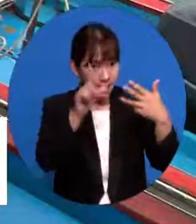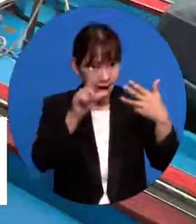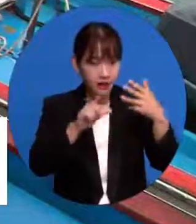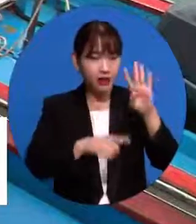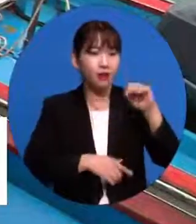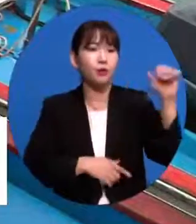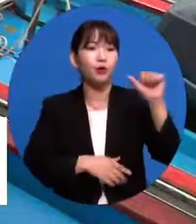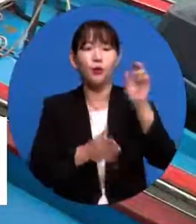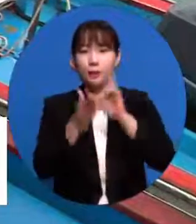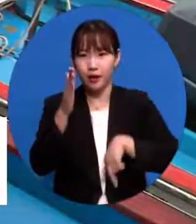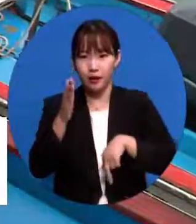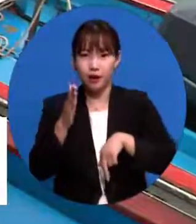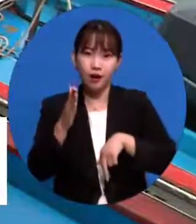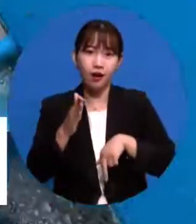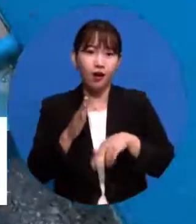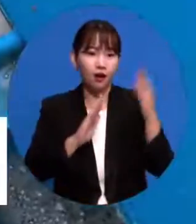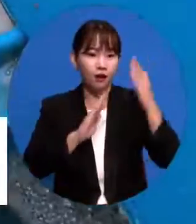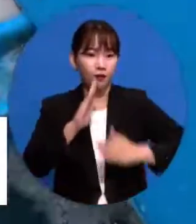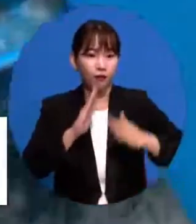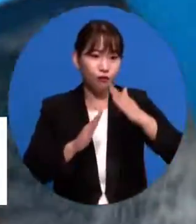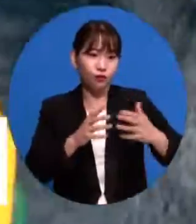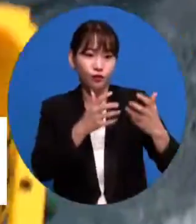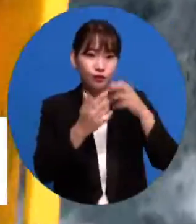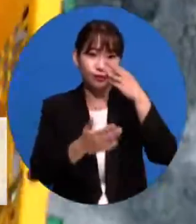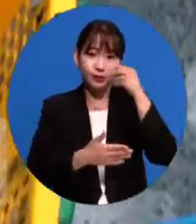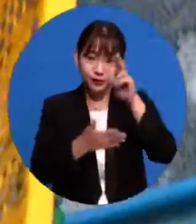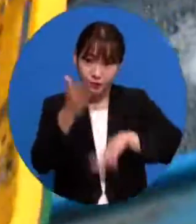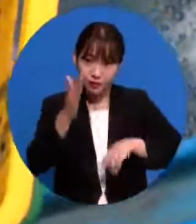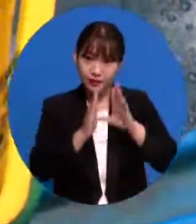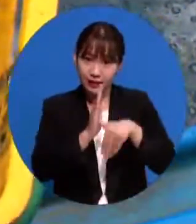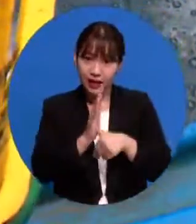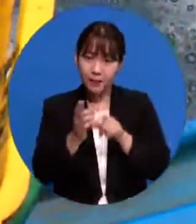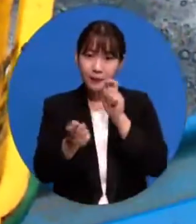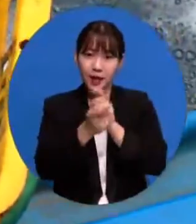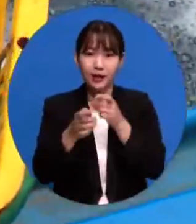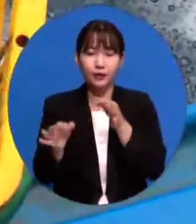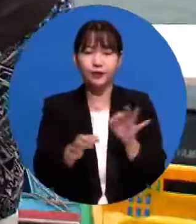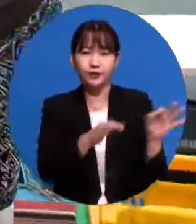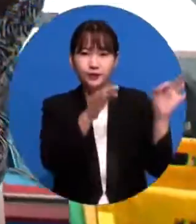45,000원을 기록하는 등 본격 성수철을 맞아 가격이 오름세를 보이고 있습니다.